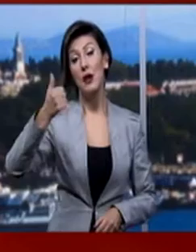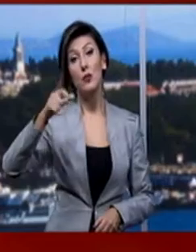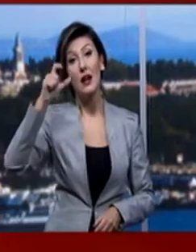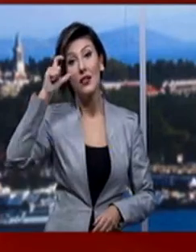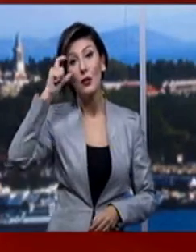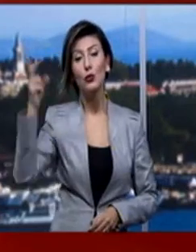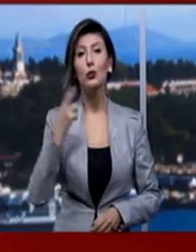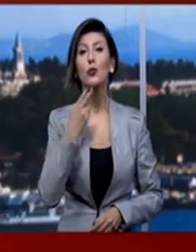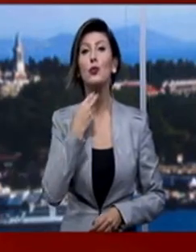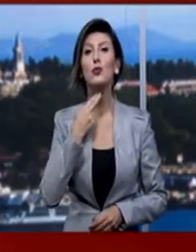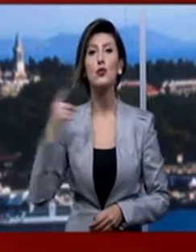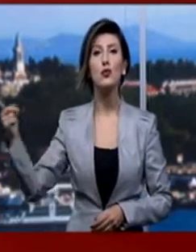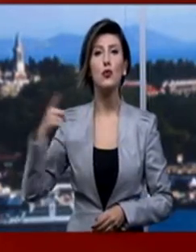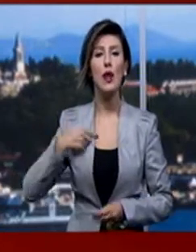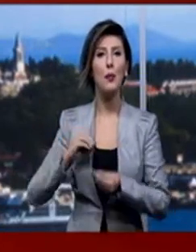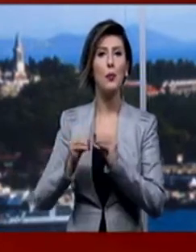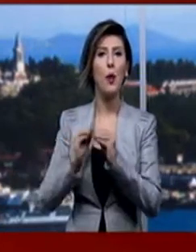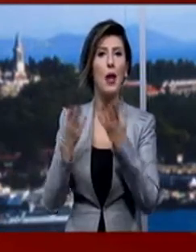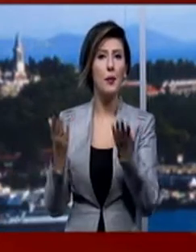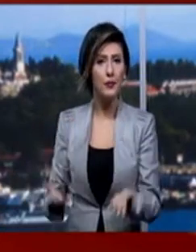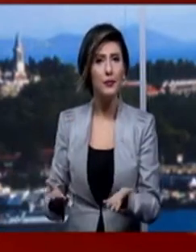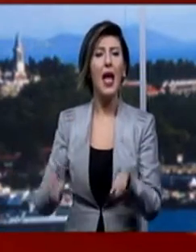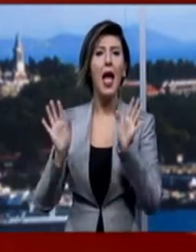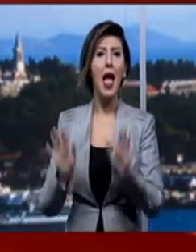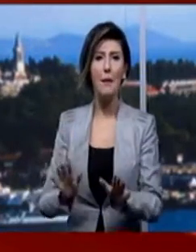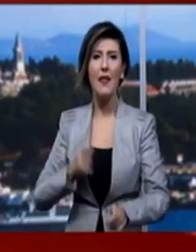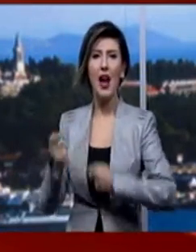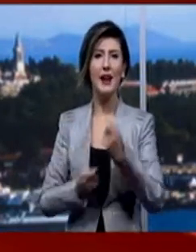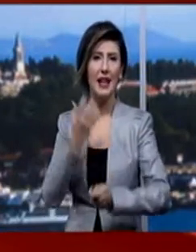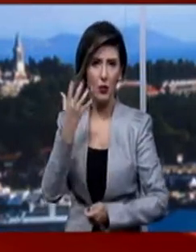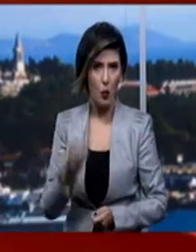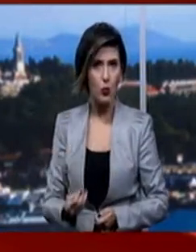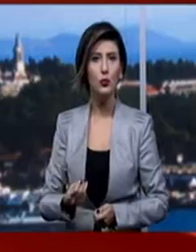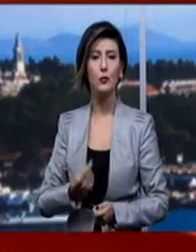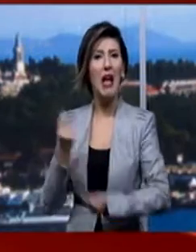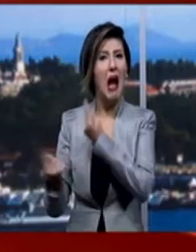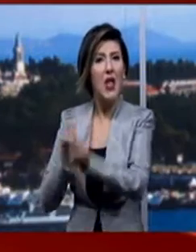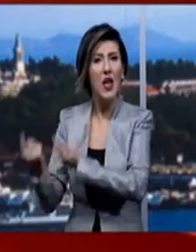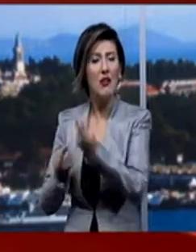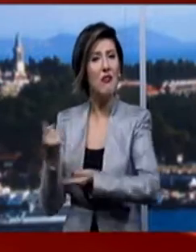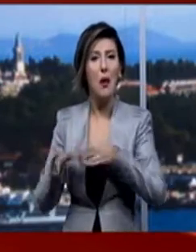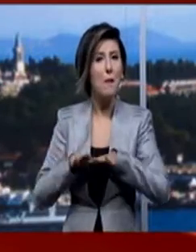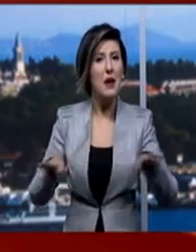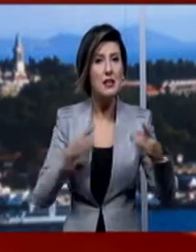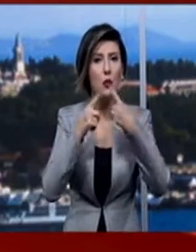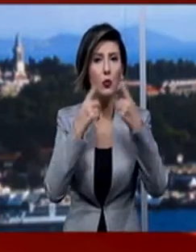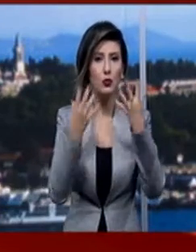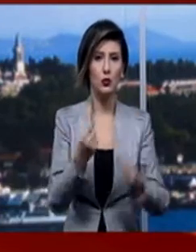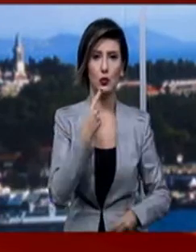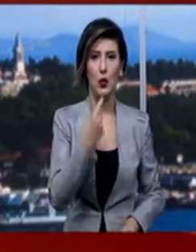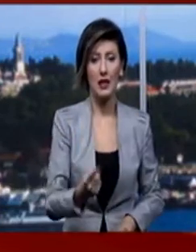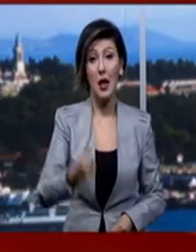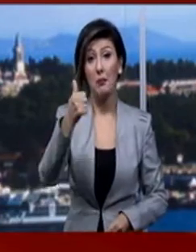Başbakan Ahmet Davutoğlu, Rusya ile yaşananların ardından hemen harekete geçildiğini ve alternatiflerin masaya yatırıldığını